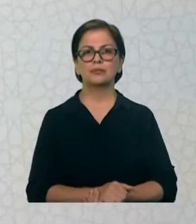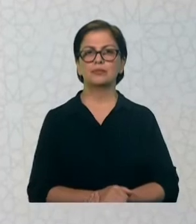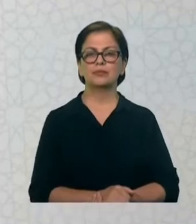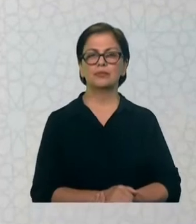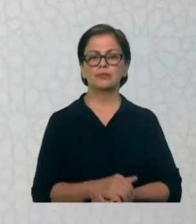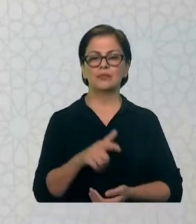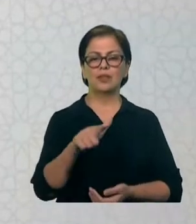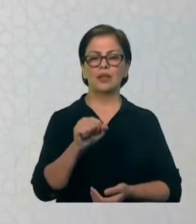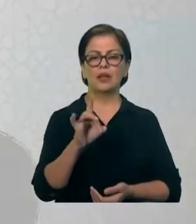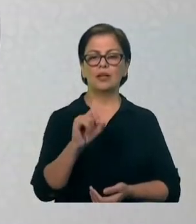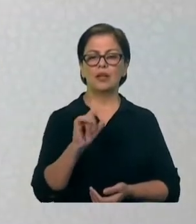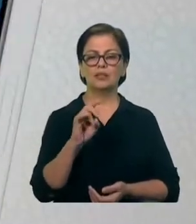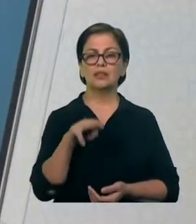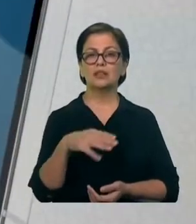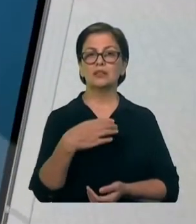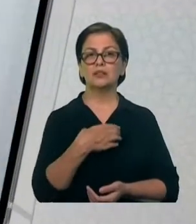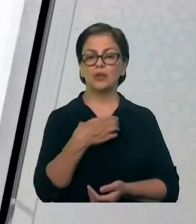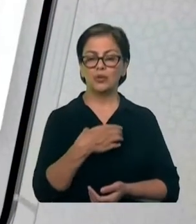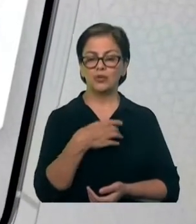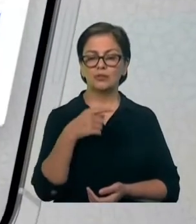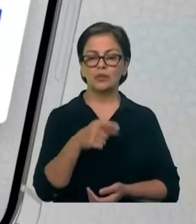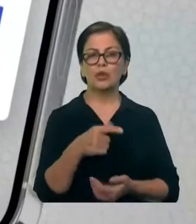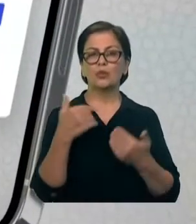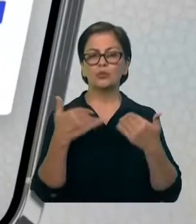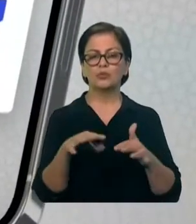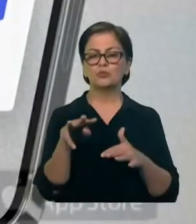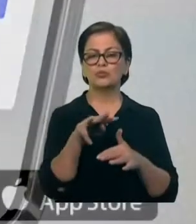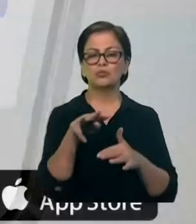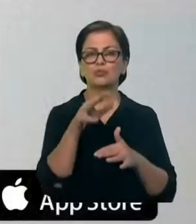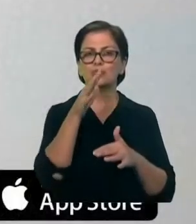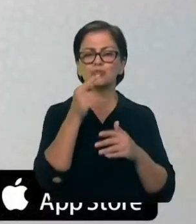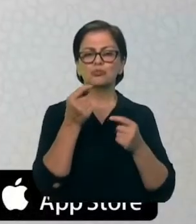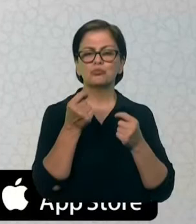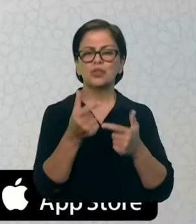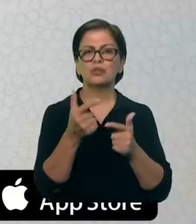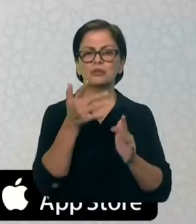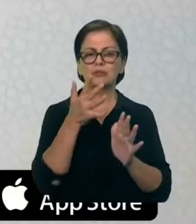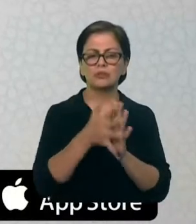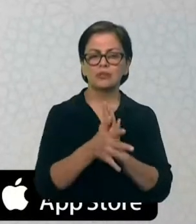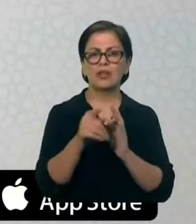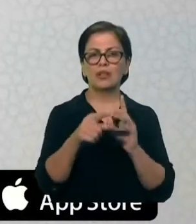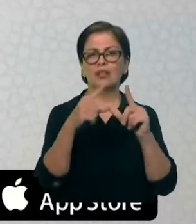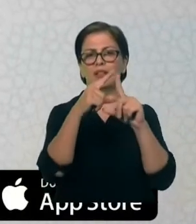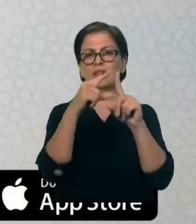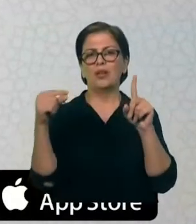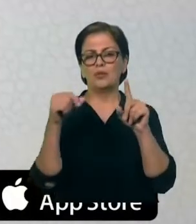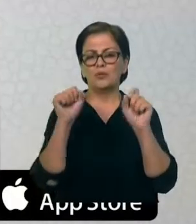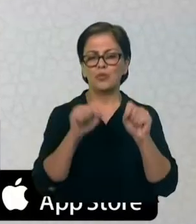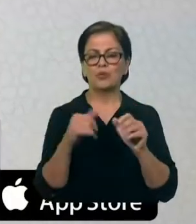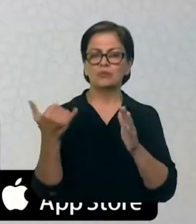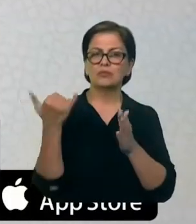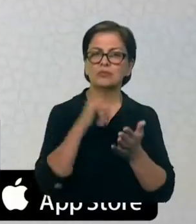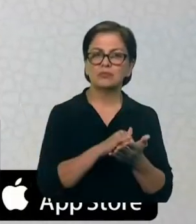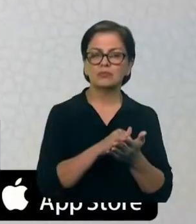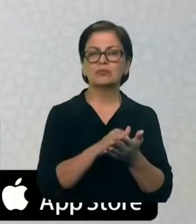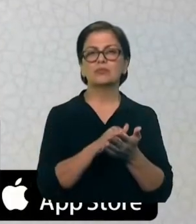Garant Sığorta Agentliyi ilə sığortanın onlayn alınması üçün cəmi bir neçə dəqiqə sərf olunur. Bunun üçün Google Play Store və Apple Store'dan Garant Sığorta mobil tətbiqini yükləmək